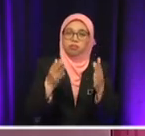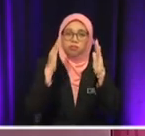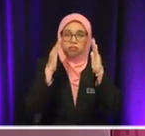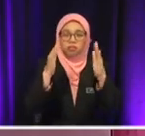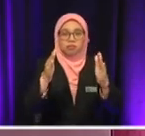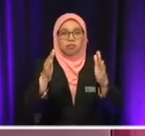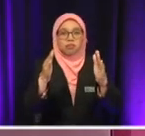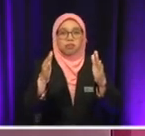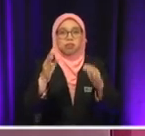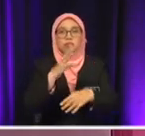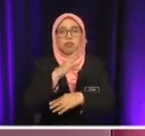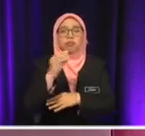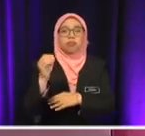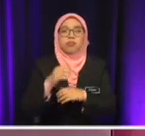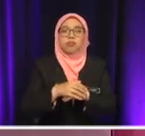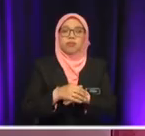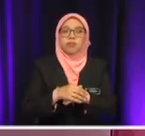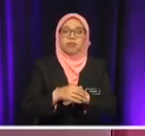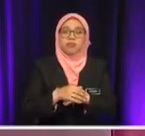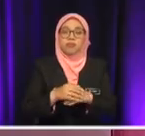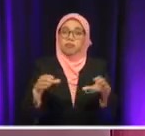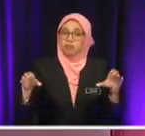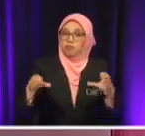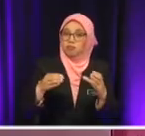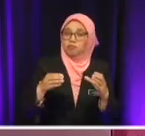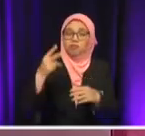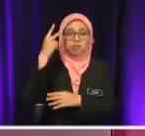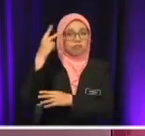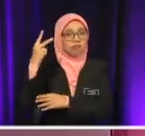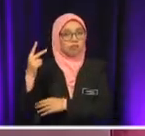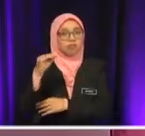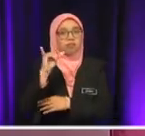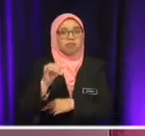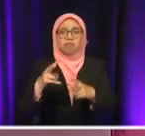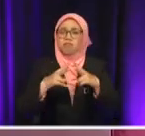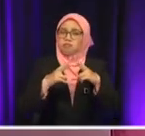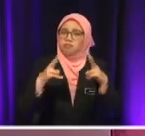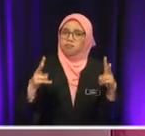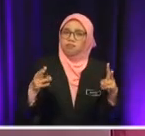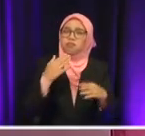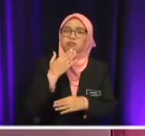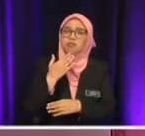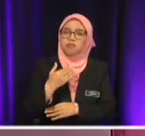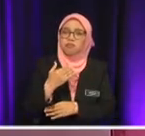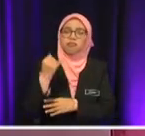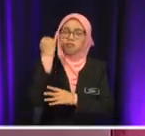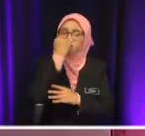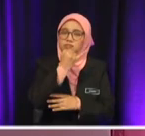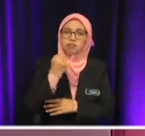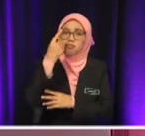dan ciptakanlah memori yang paling manis, kenangan yang paling terindah dalam hidup kamu untuk SPM